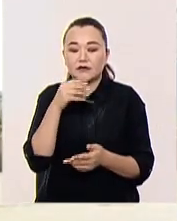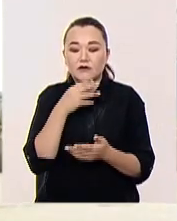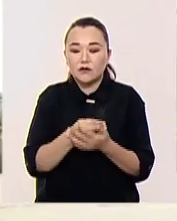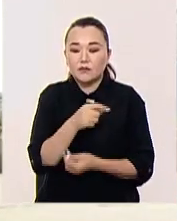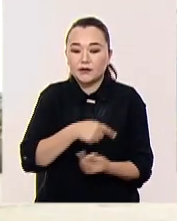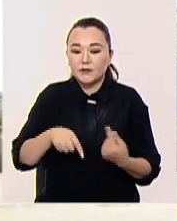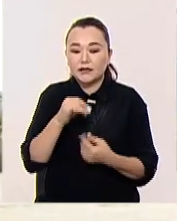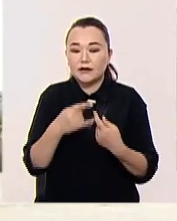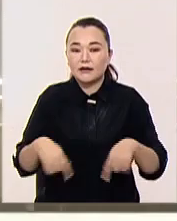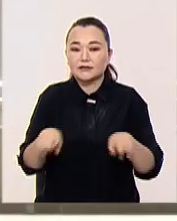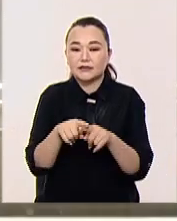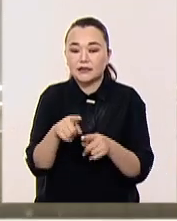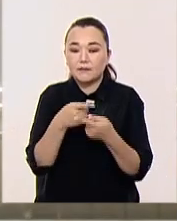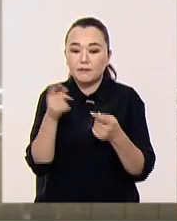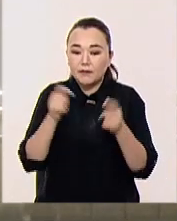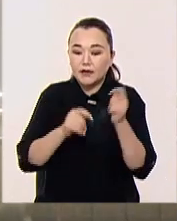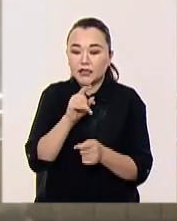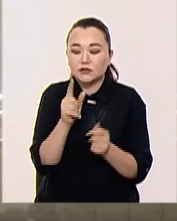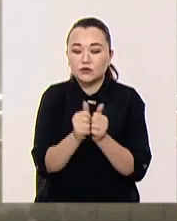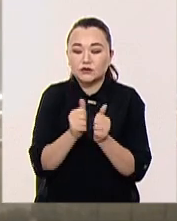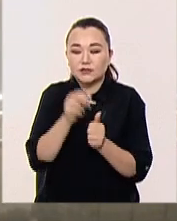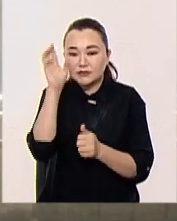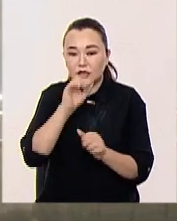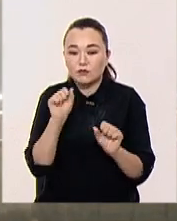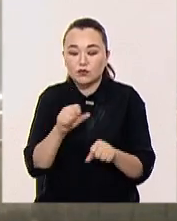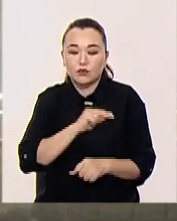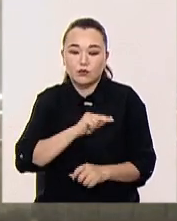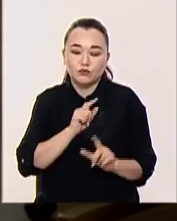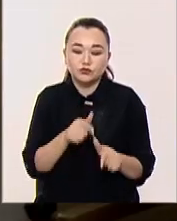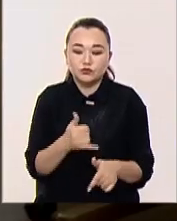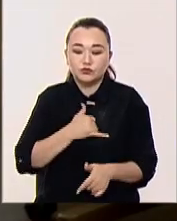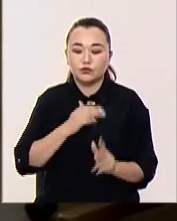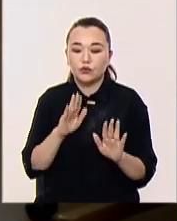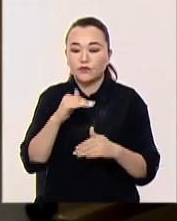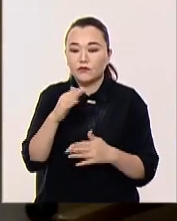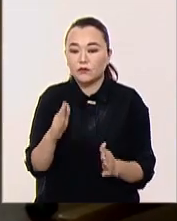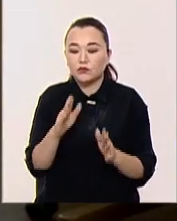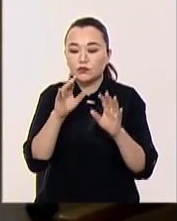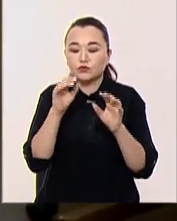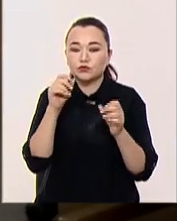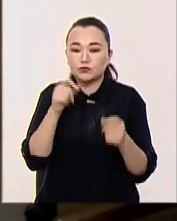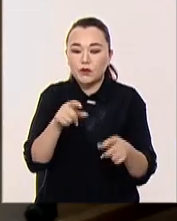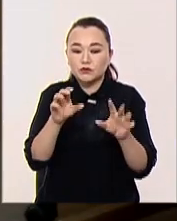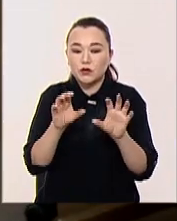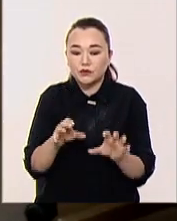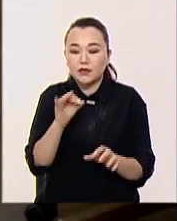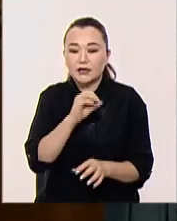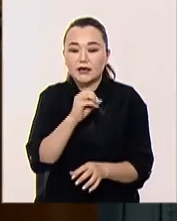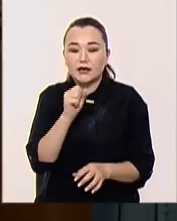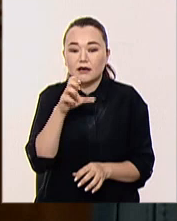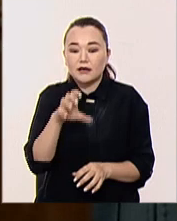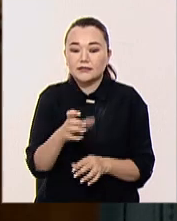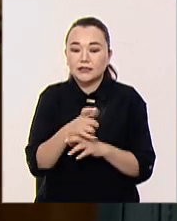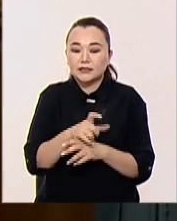предприятия и организации. Мигранты из соседних стран могут работать у нас только в рамках установленного законодательства ЕАЭС,